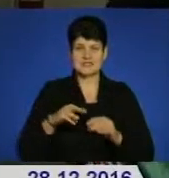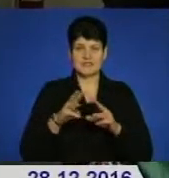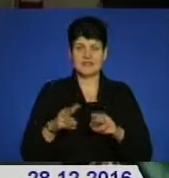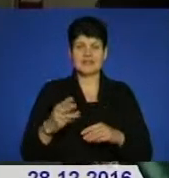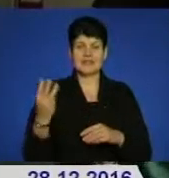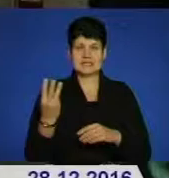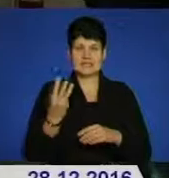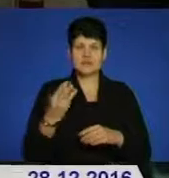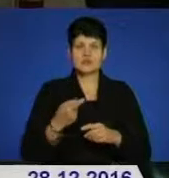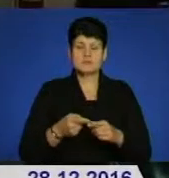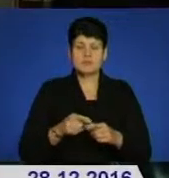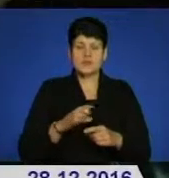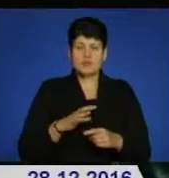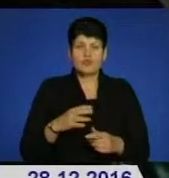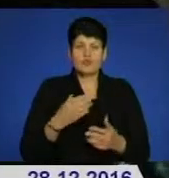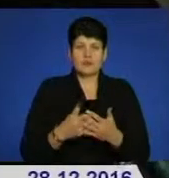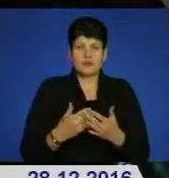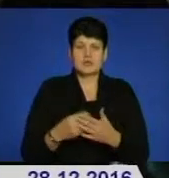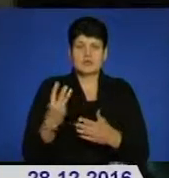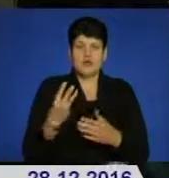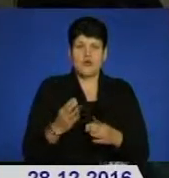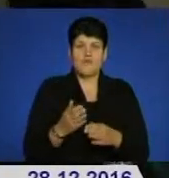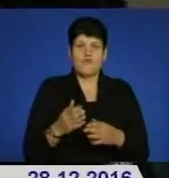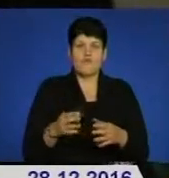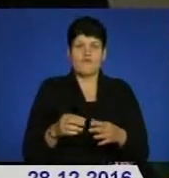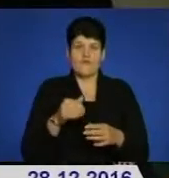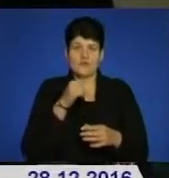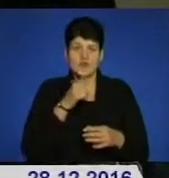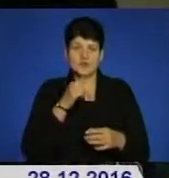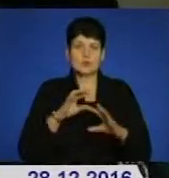символом оцієї тривимірності світу. Тобто є досить цікаві речі.